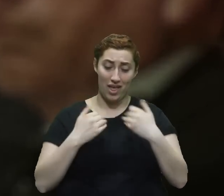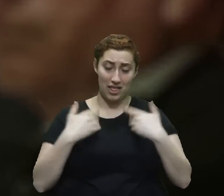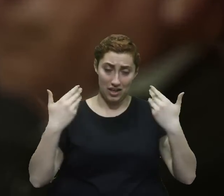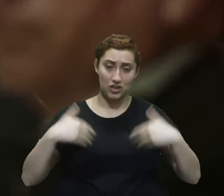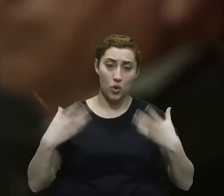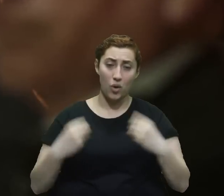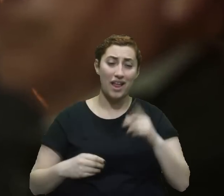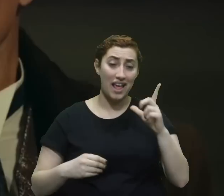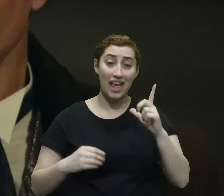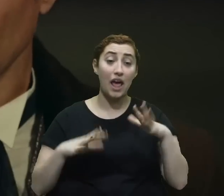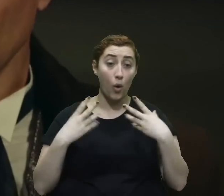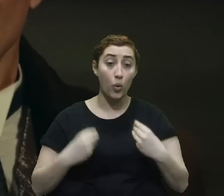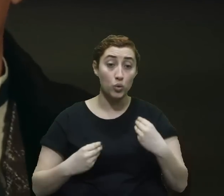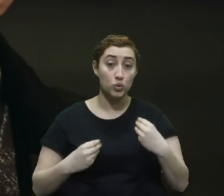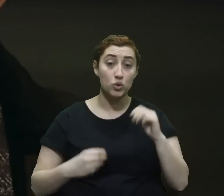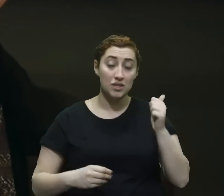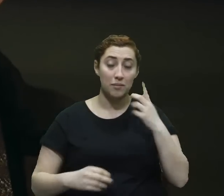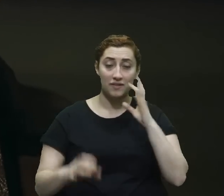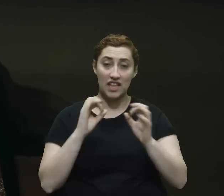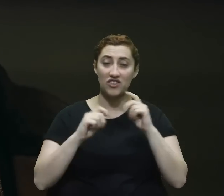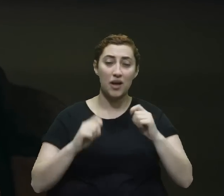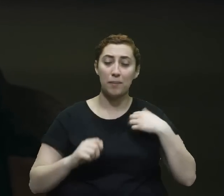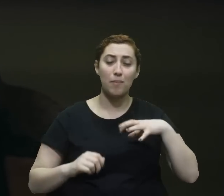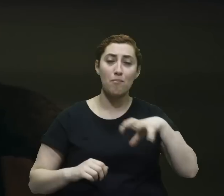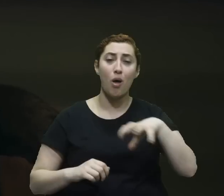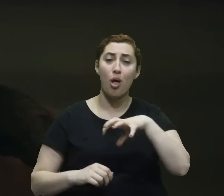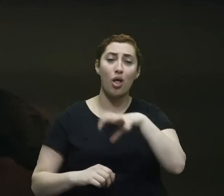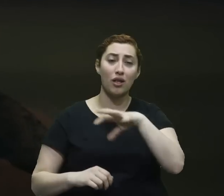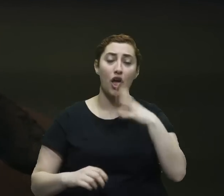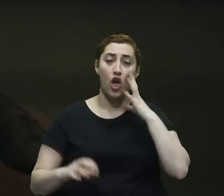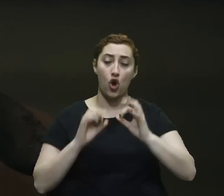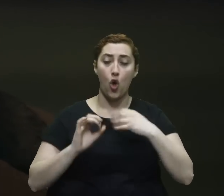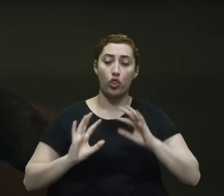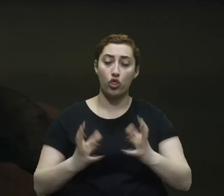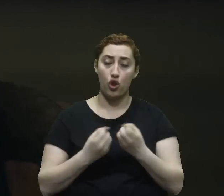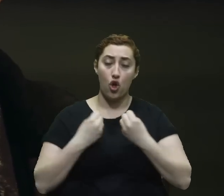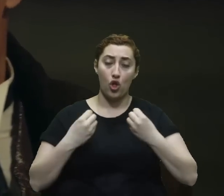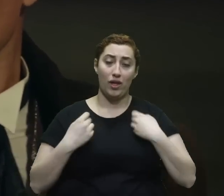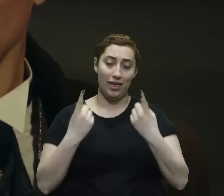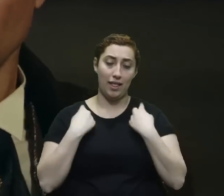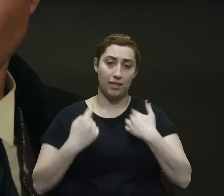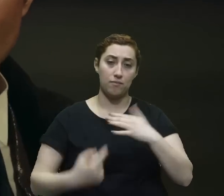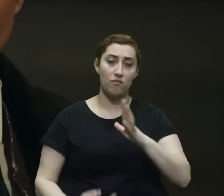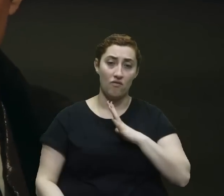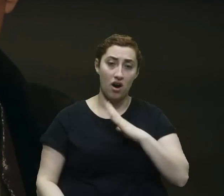olarak lüzumu halinde teftiş ettiğim bölgeyi kontrol altına alabilme yetkim var.